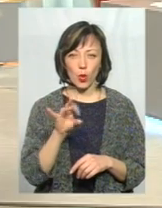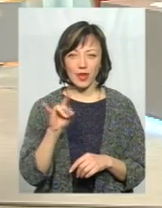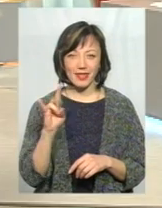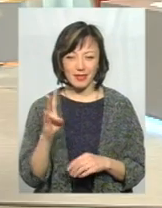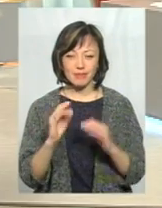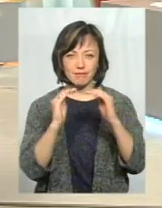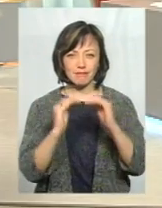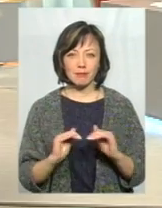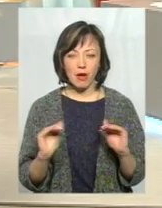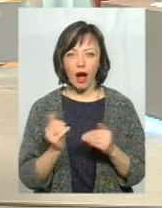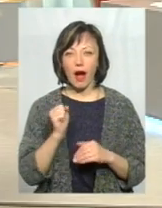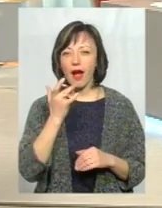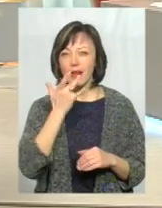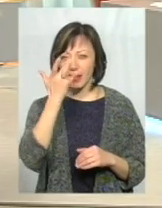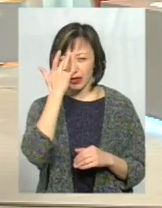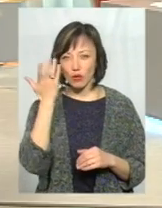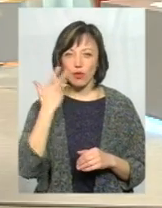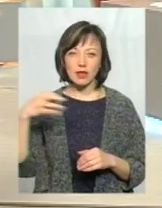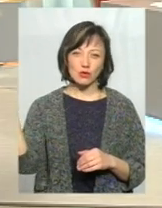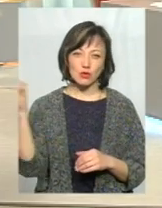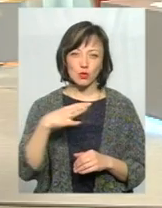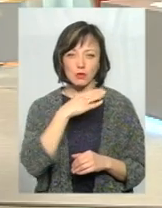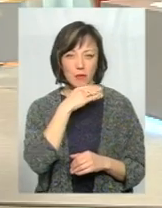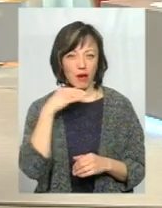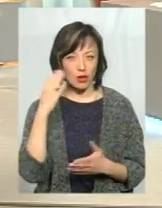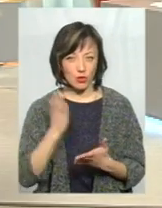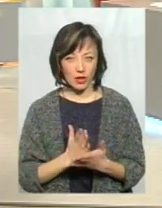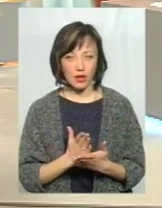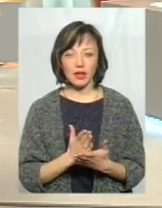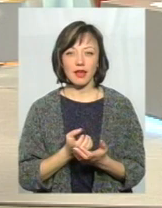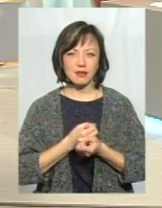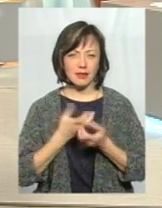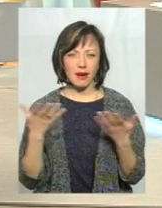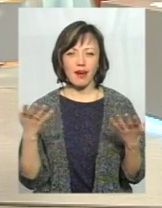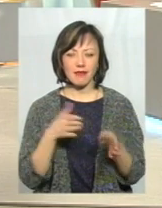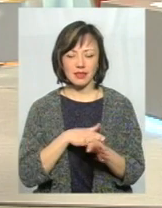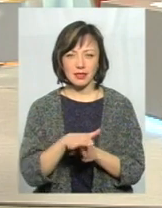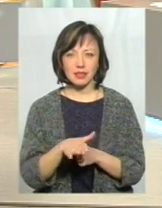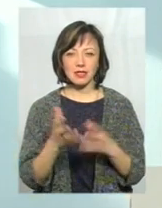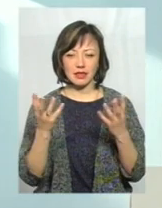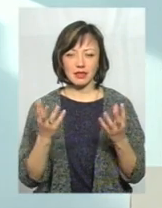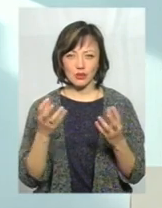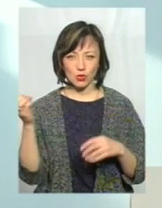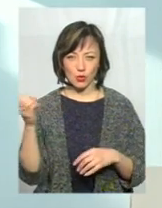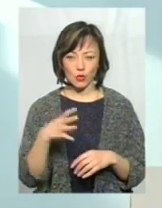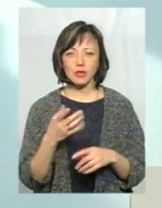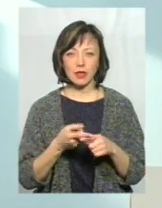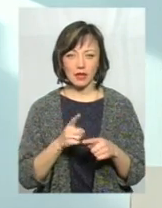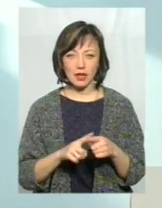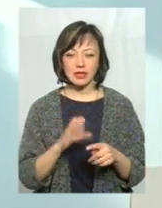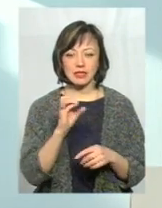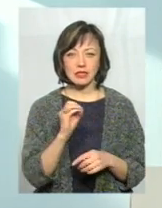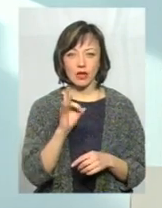А влітку, коли сонця ми маємо багато, яскраві, насичені сонячні промені, то якраз